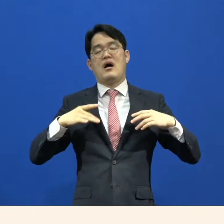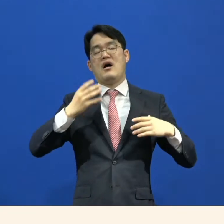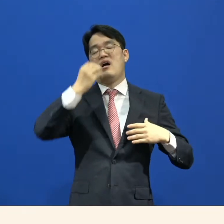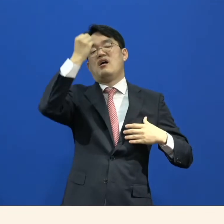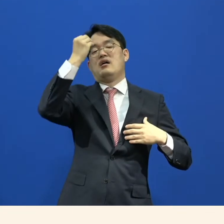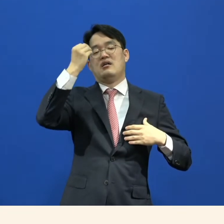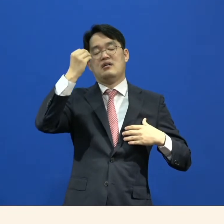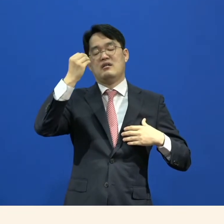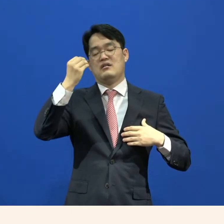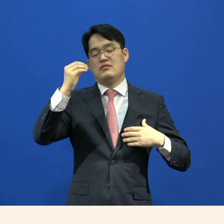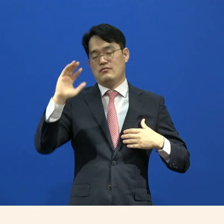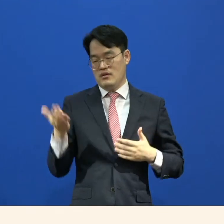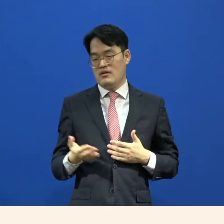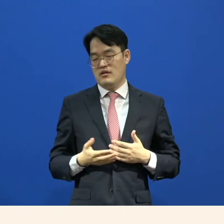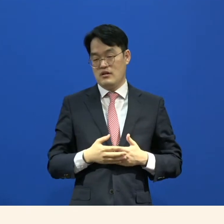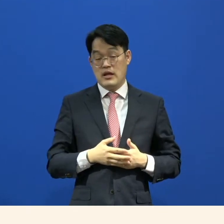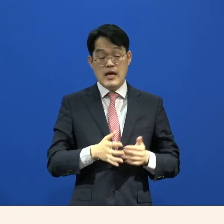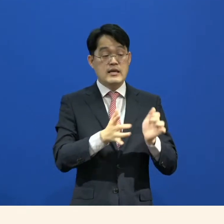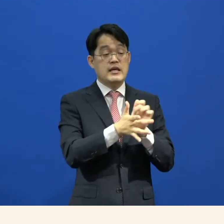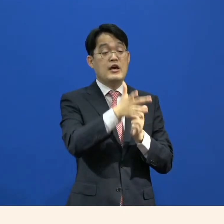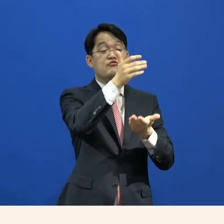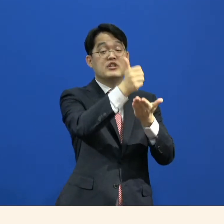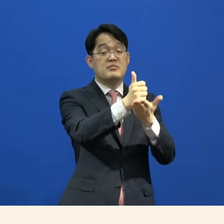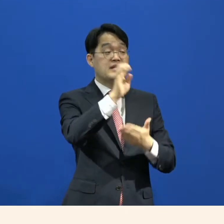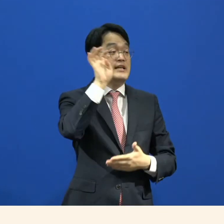예수님이 40을 하셨으면 자기는 39일을 해야지.